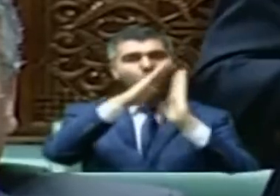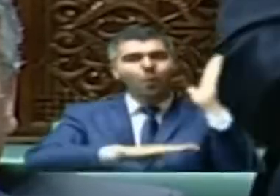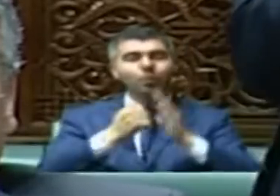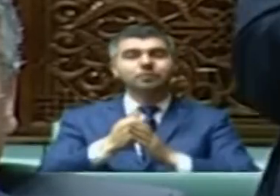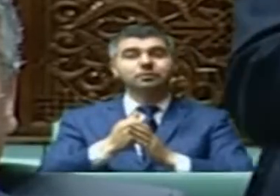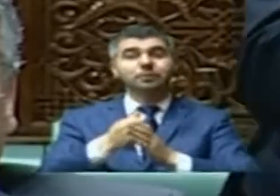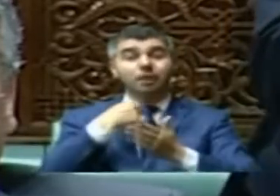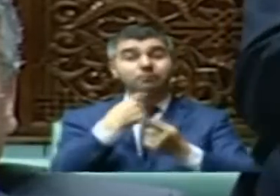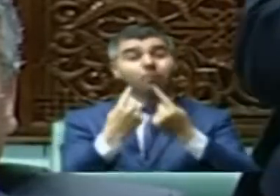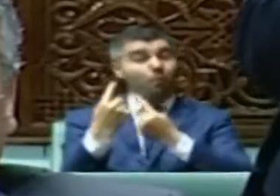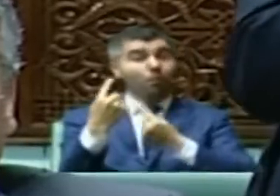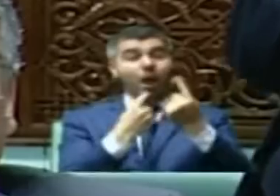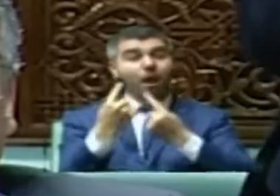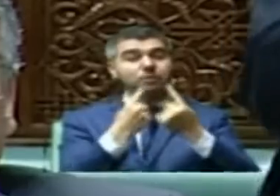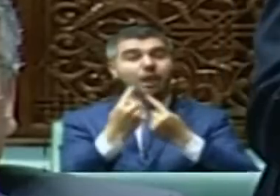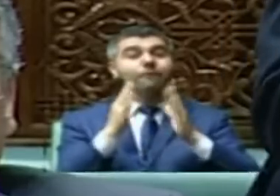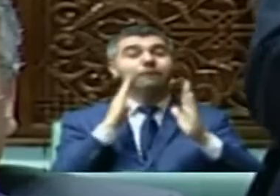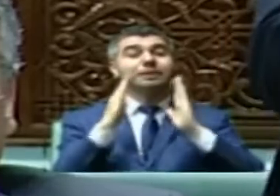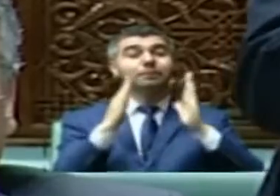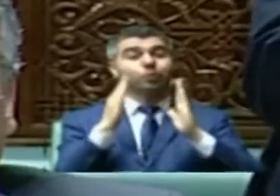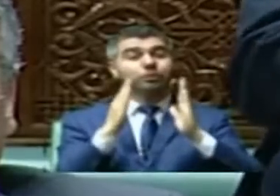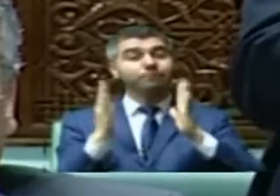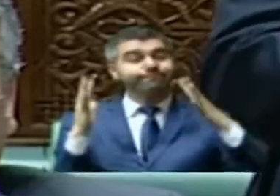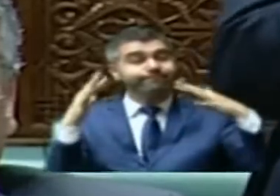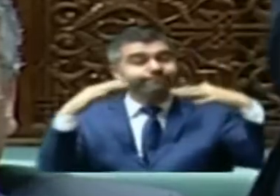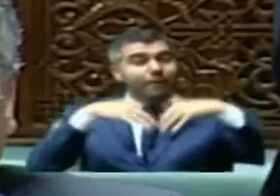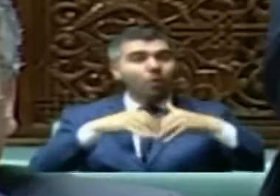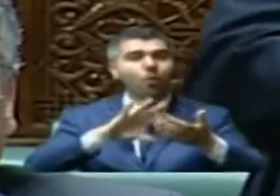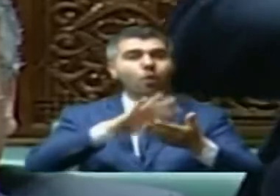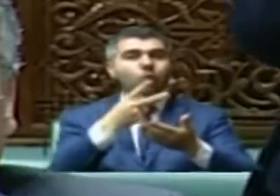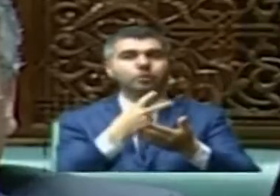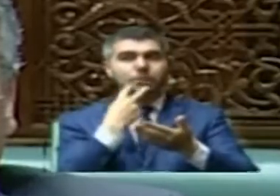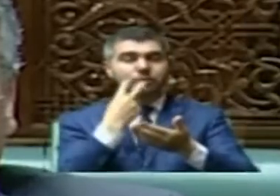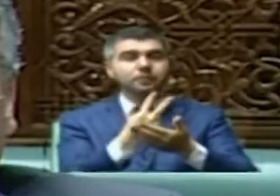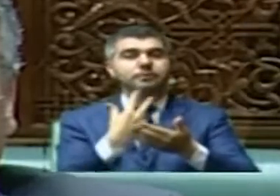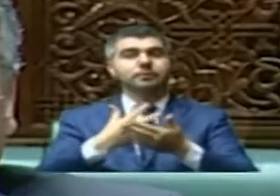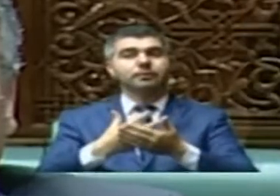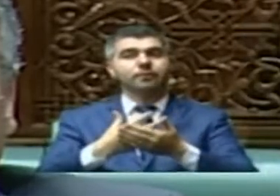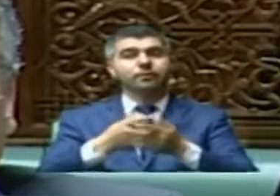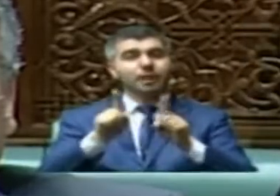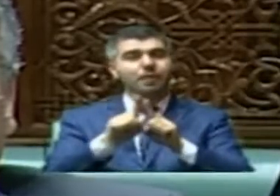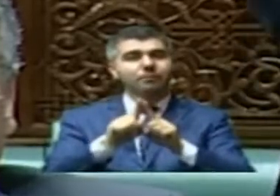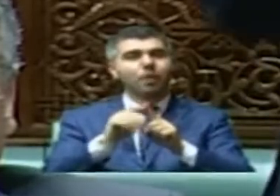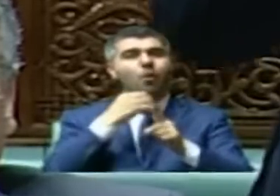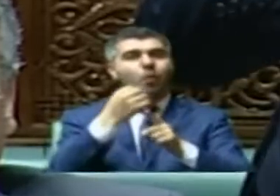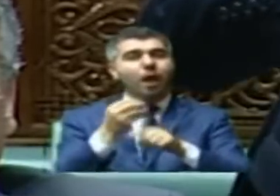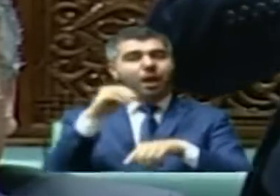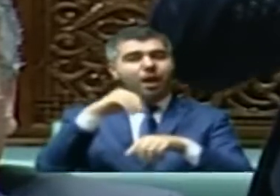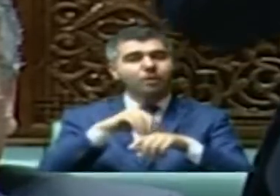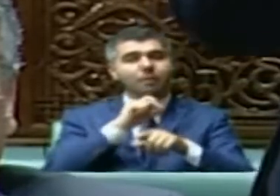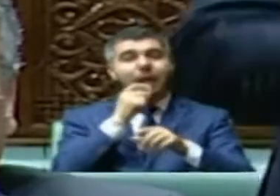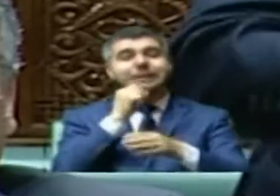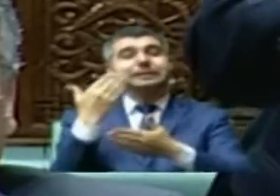واسع على مستوى مواقع التواصل الاجتماعي، يريد الناس أن يطمئنوا، هل قطعنا مع هذه التجاوزات أم رجعنا إلى